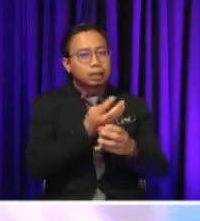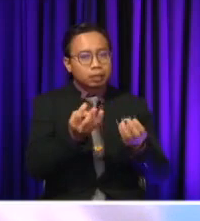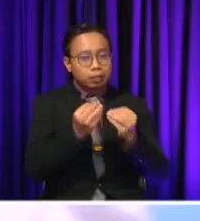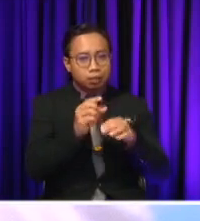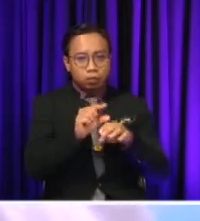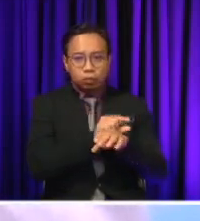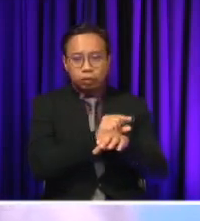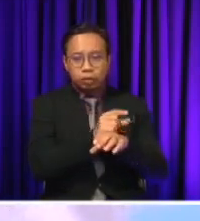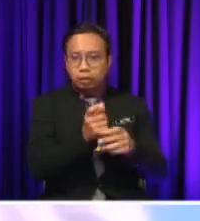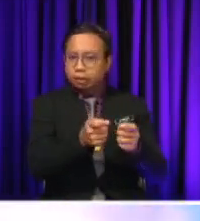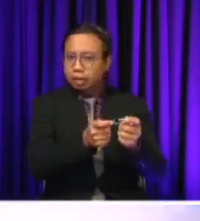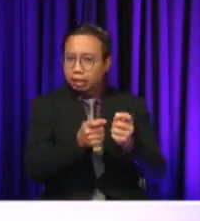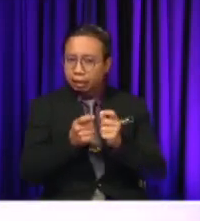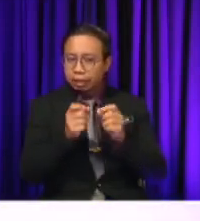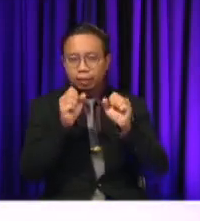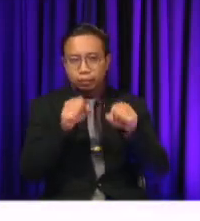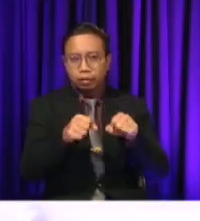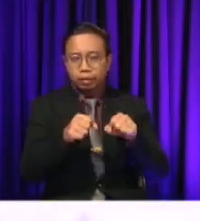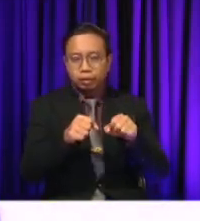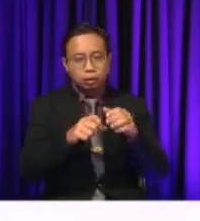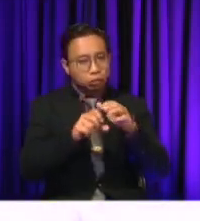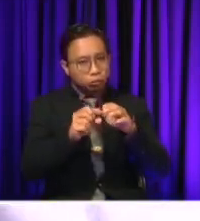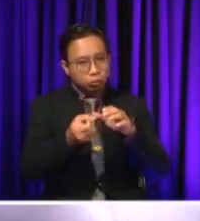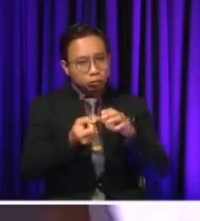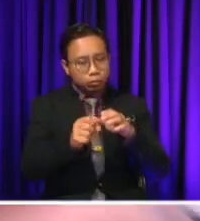penari Ada lagi satu penari laci